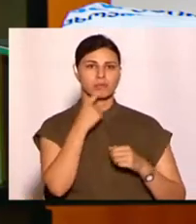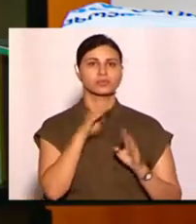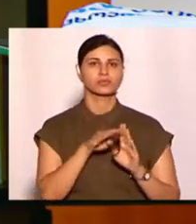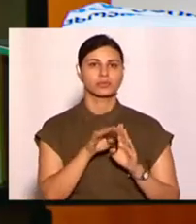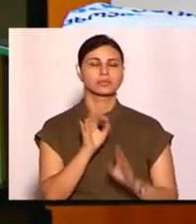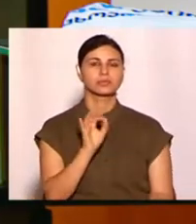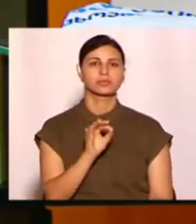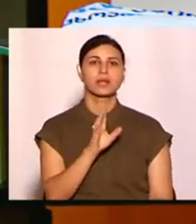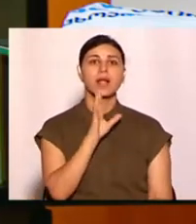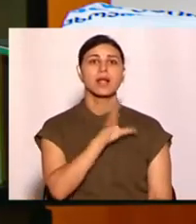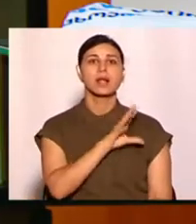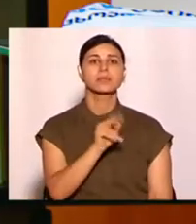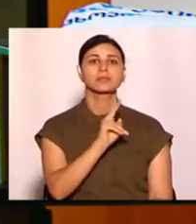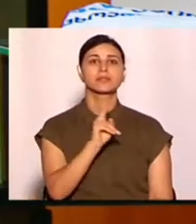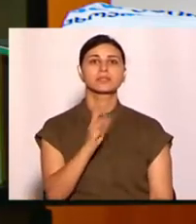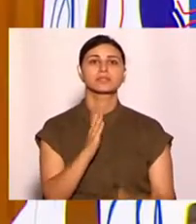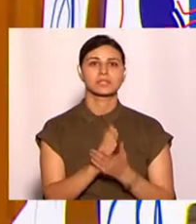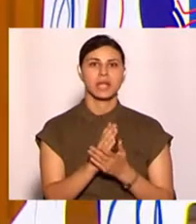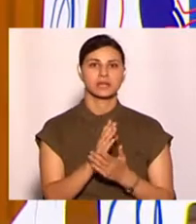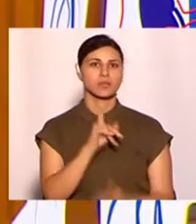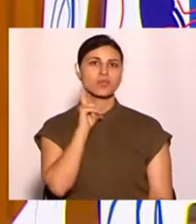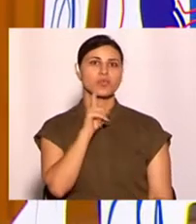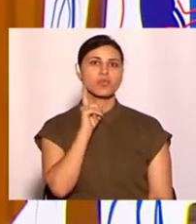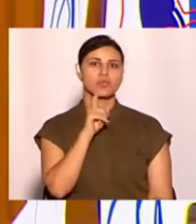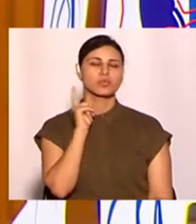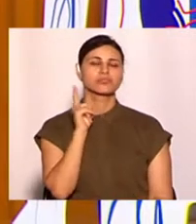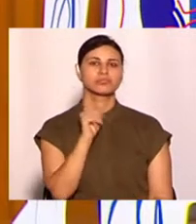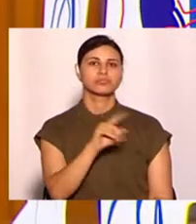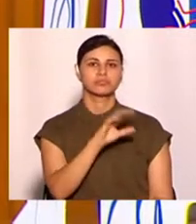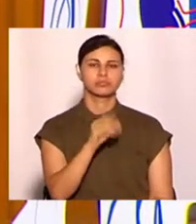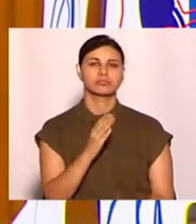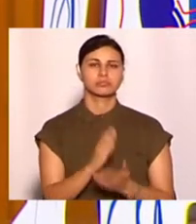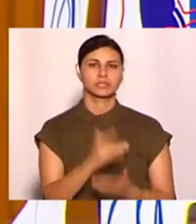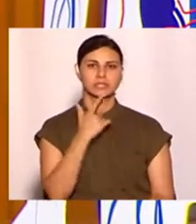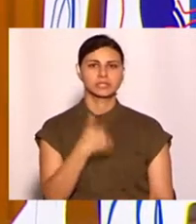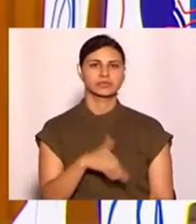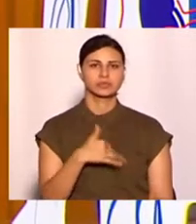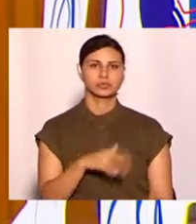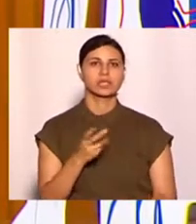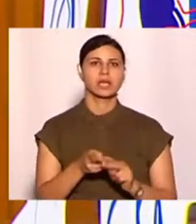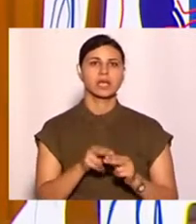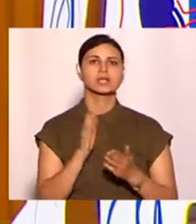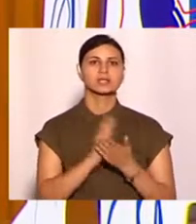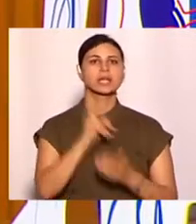დია? ქალბატონები რომლებიც არიან რეპროდუქციულ ასაკში, ანუ ჯერ კიდევ აღენიშნებათ მენსტრუალური ციკლი და ეს არის